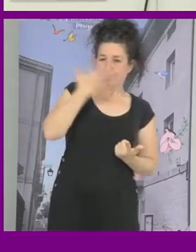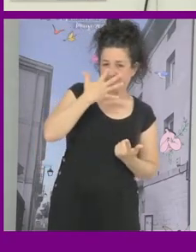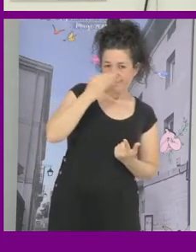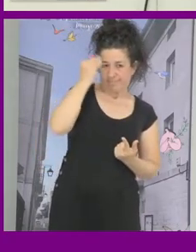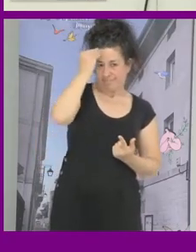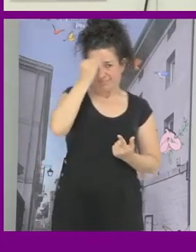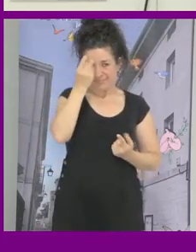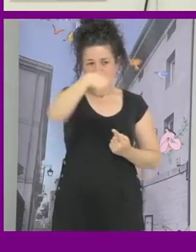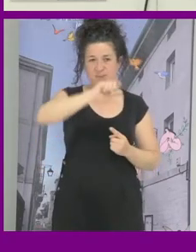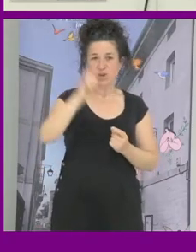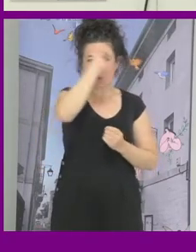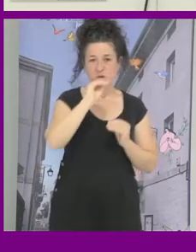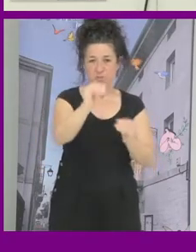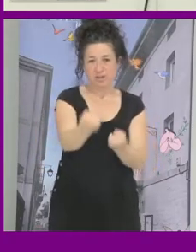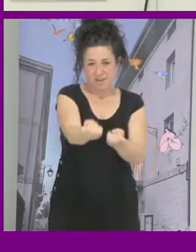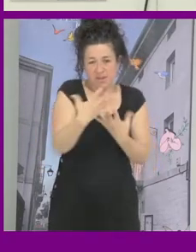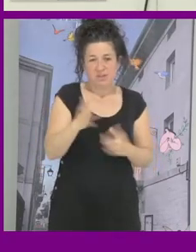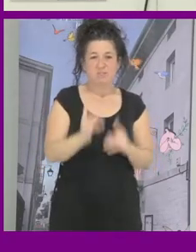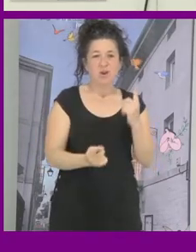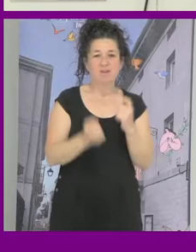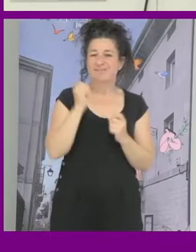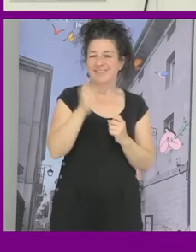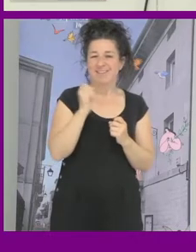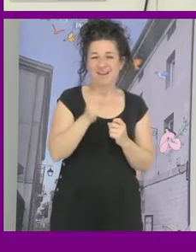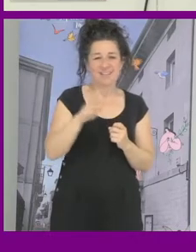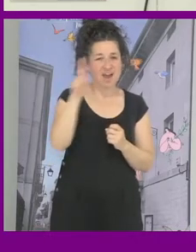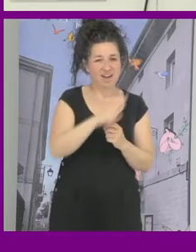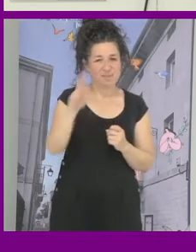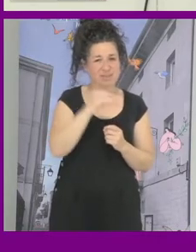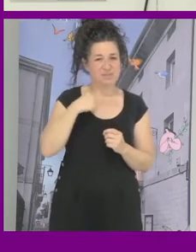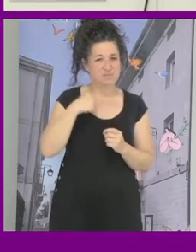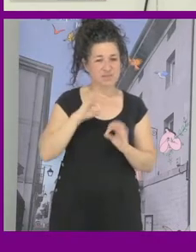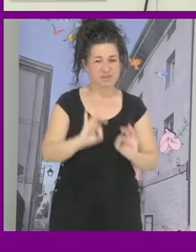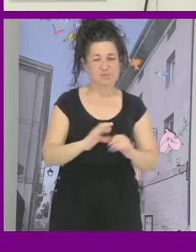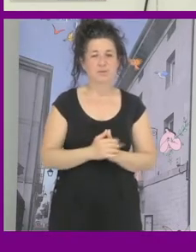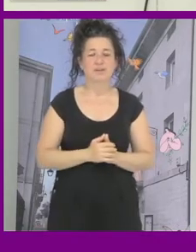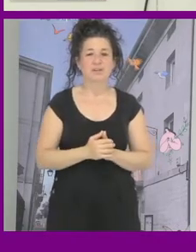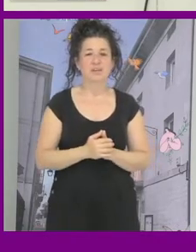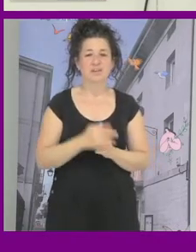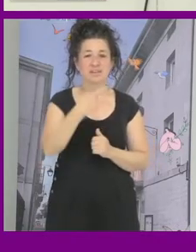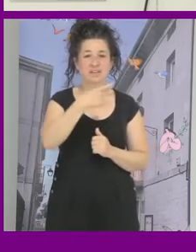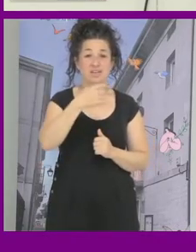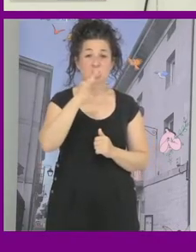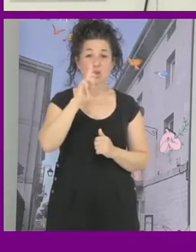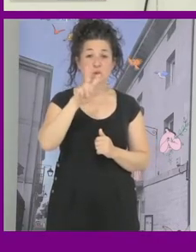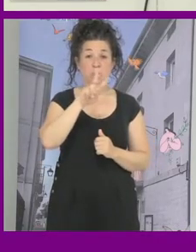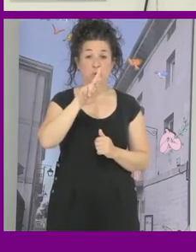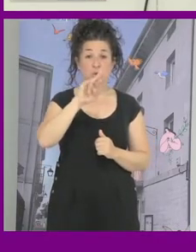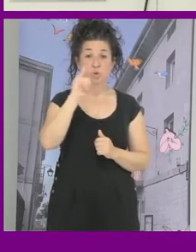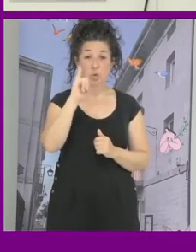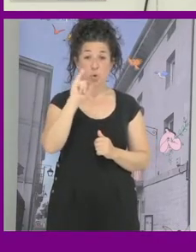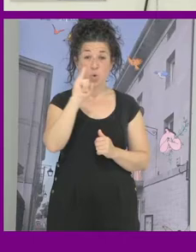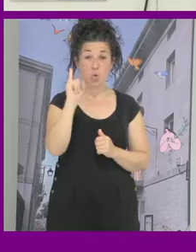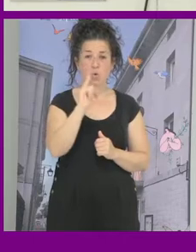didazue zuen iritzia, baina hori esaten dute behin eta berriro. Orduan, bueno, aipatu ditute Gracia Trujillo eta Eva Abril,